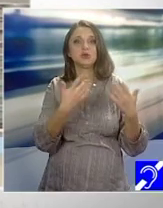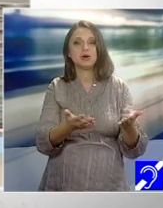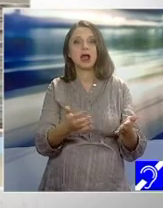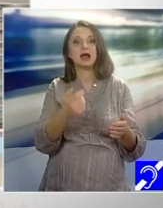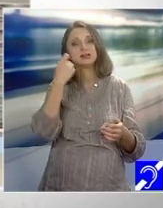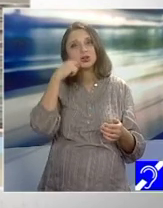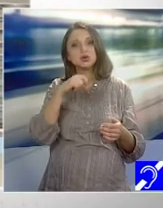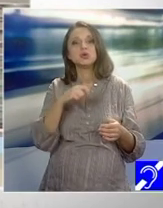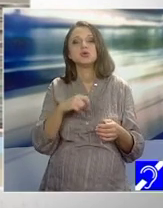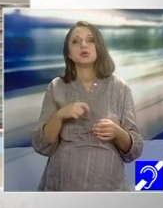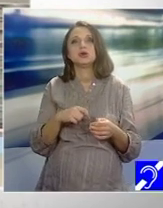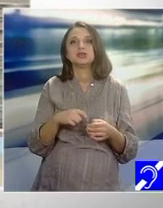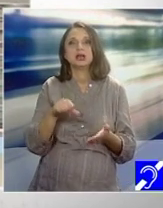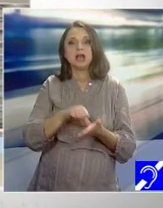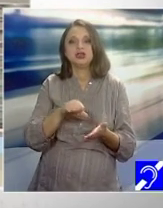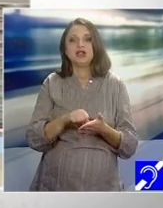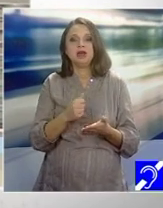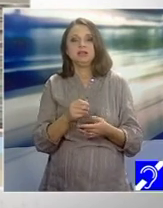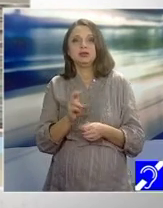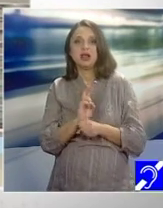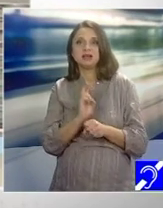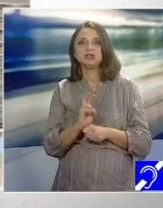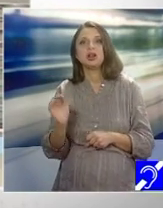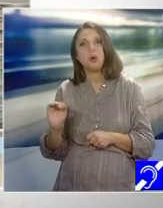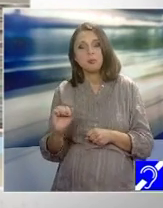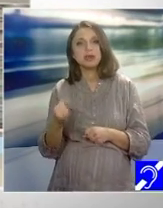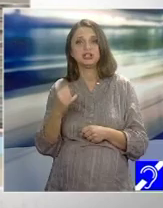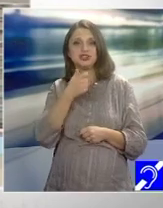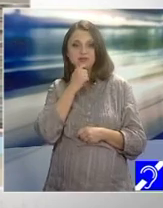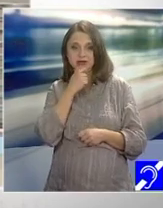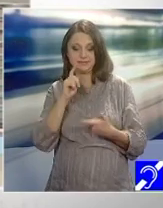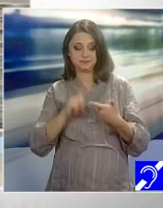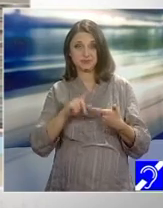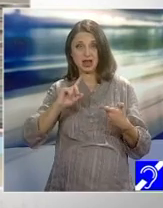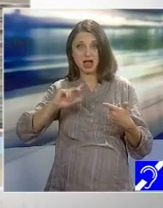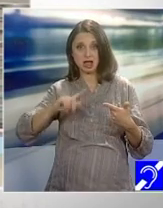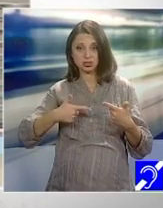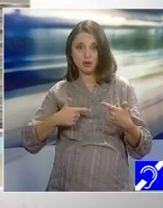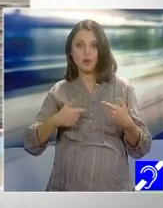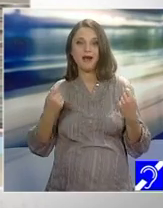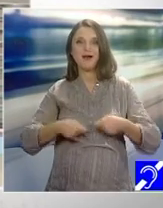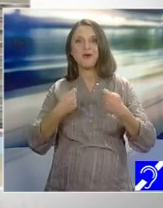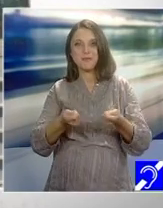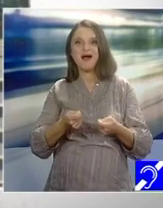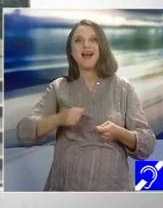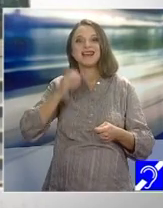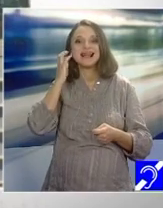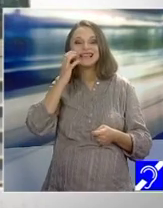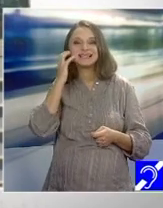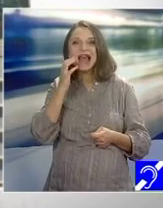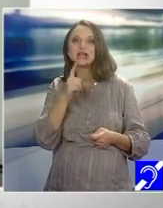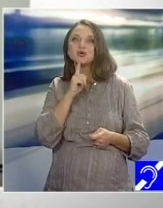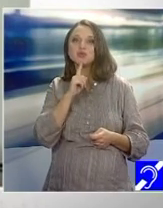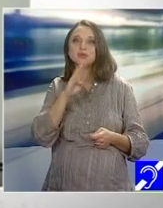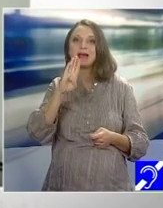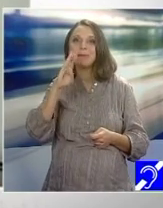de plasament și la centru de îngrijire pentru vârstnici. A doua a fost o campanie în satul Bărboș. Da, am găsit Bărboș satul... și simpatici